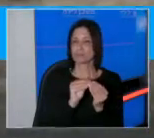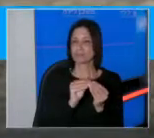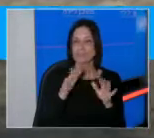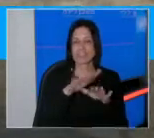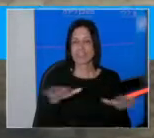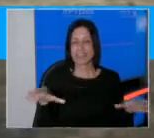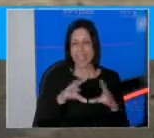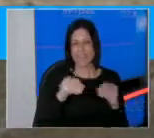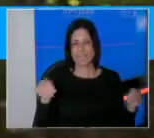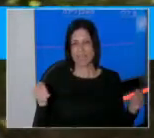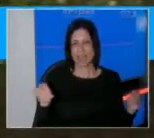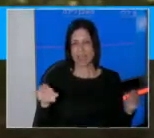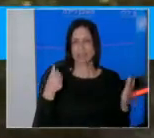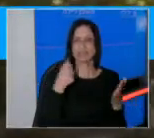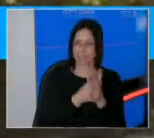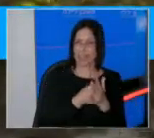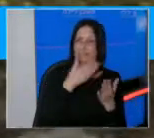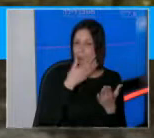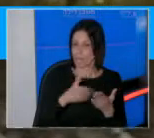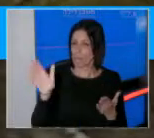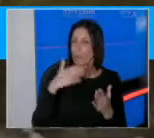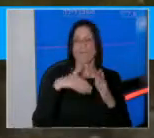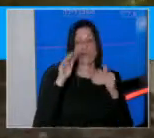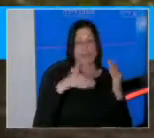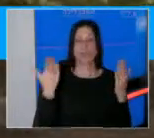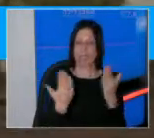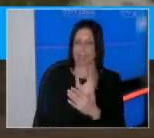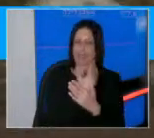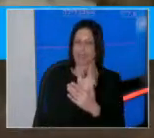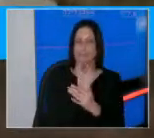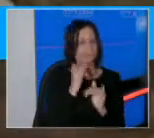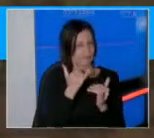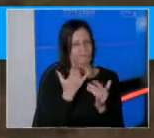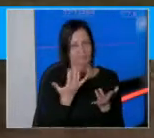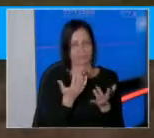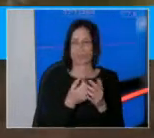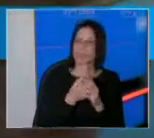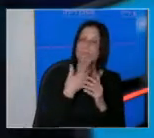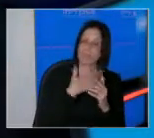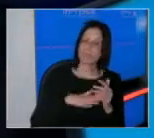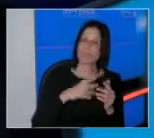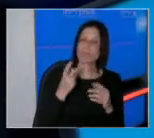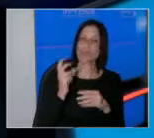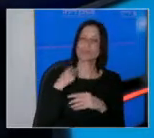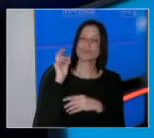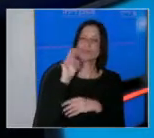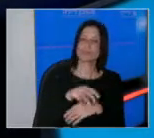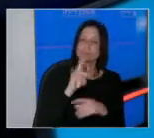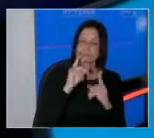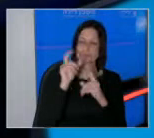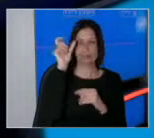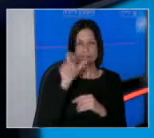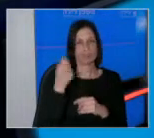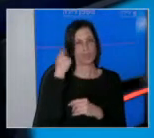שטחי עפר. עד הרגע שיפנו ויבנו מחדש, יעל. נכון. אז רגע, אני רוצה לצרף אלינו לשיחה איש